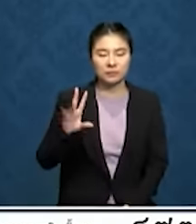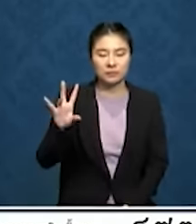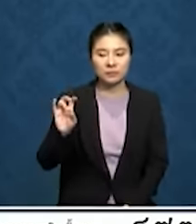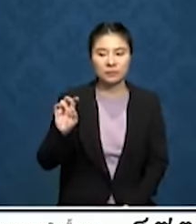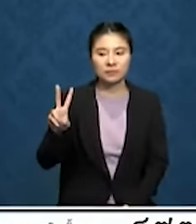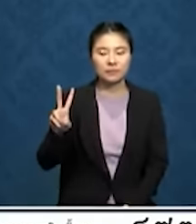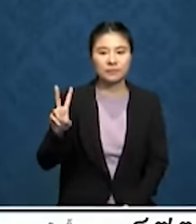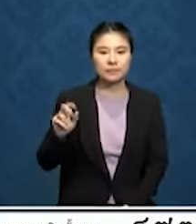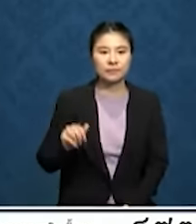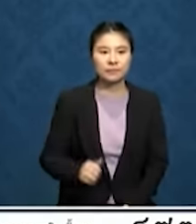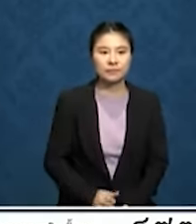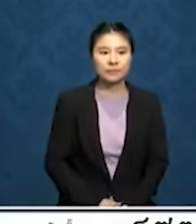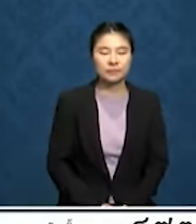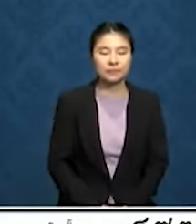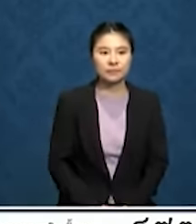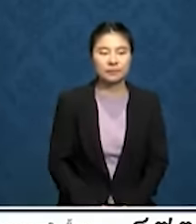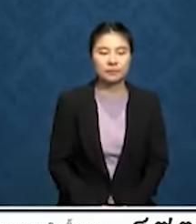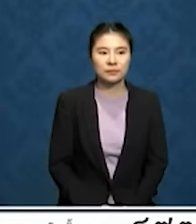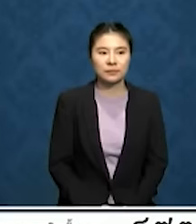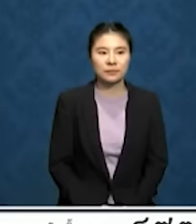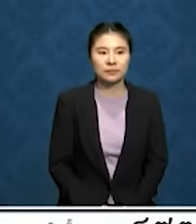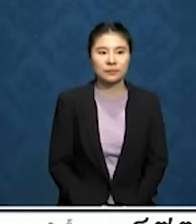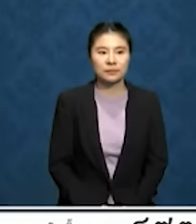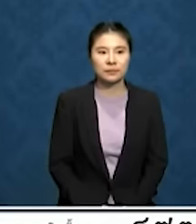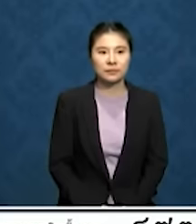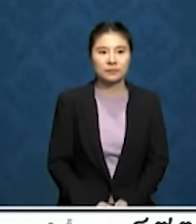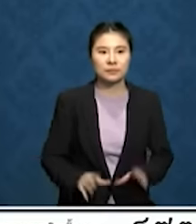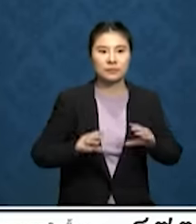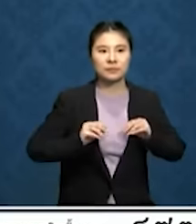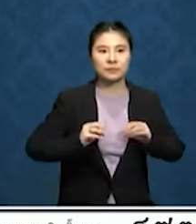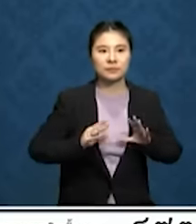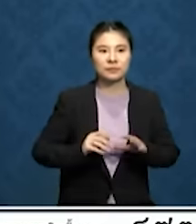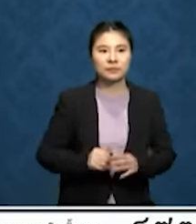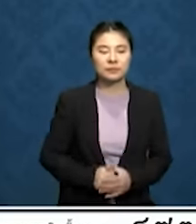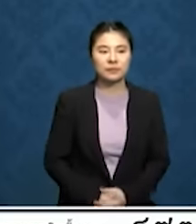272นายพันทิมน่วมเจิม ไม่เห็นชอบ